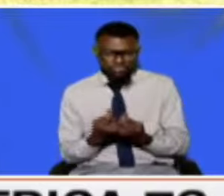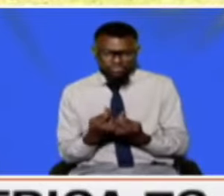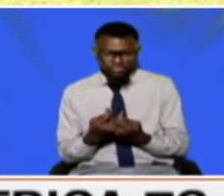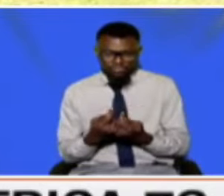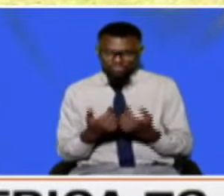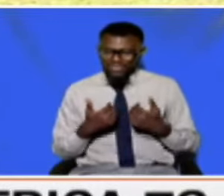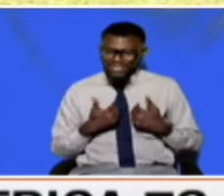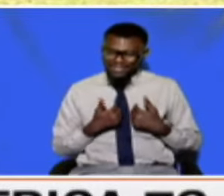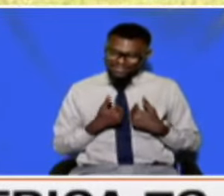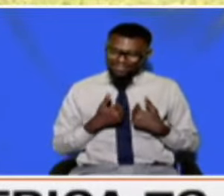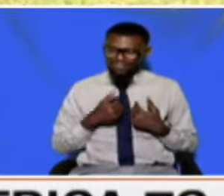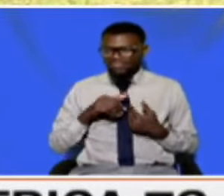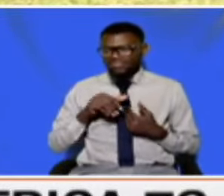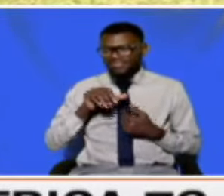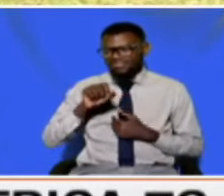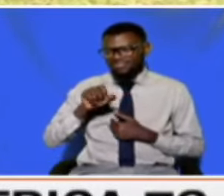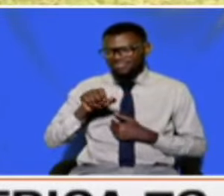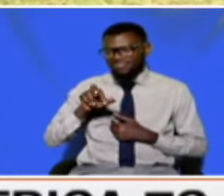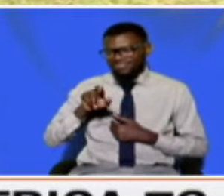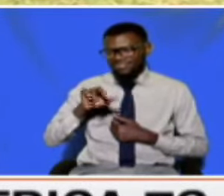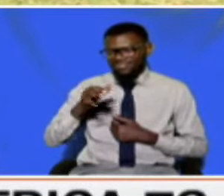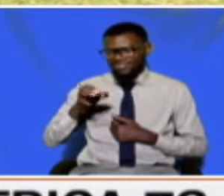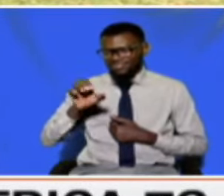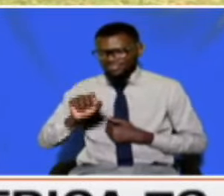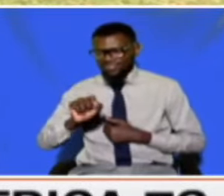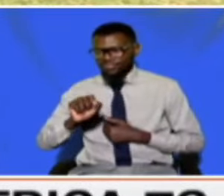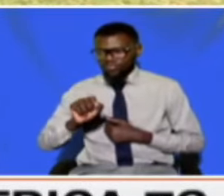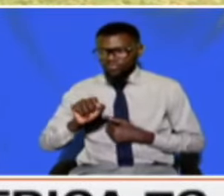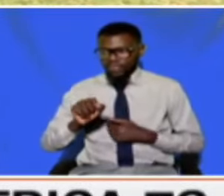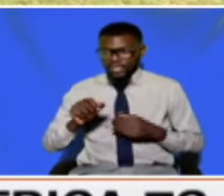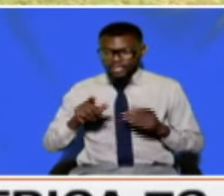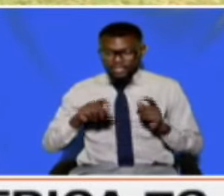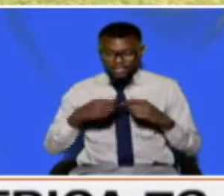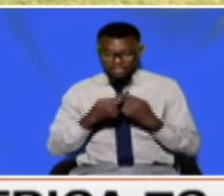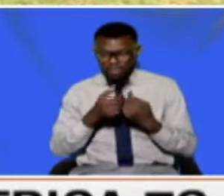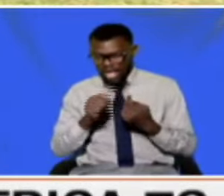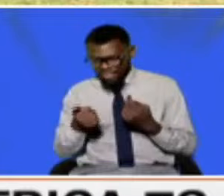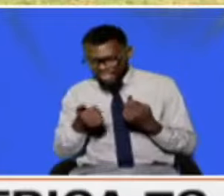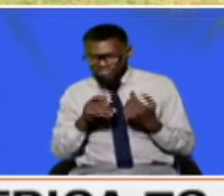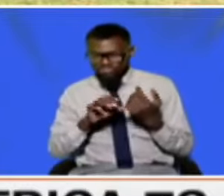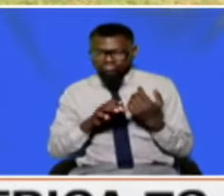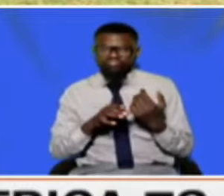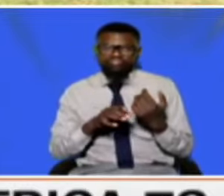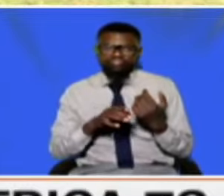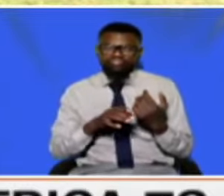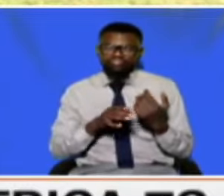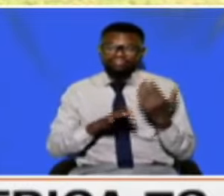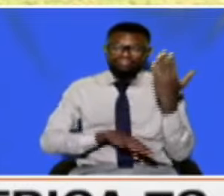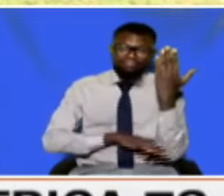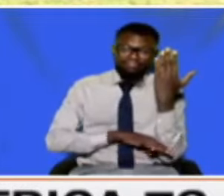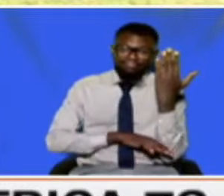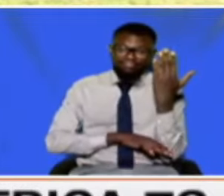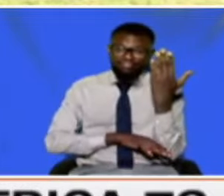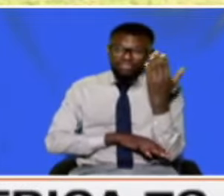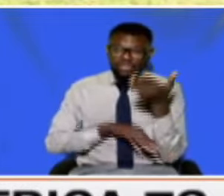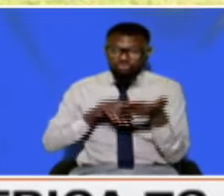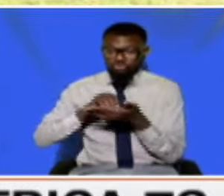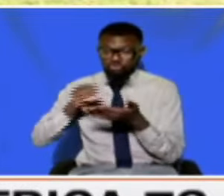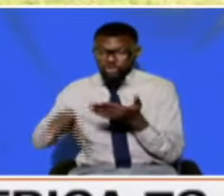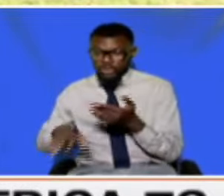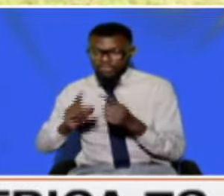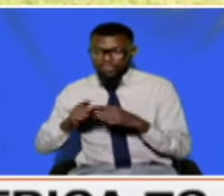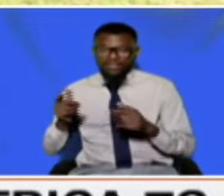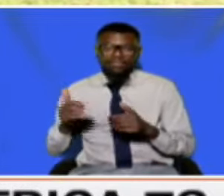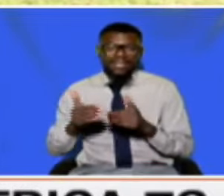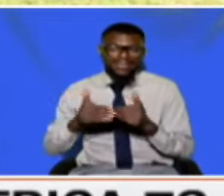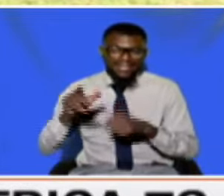timu zinazoshukishwa daraja kutoka HSBC 7 Series. So ndiposa upate timu zijae, kwani wanataka timu ziwe